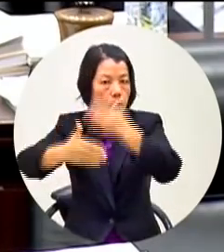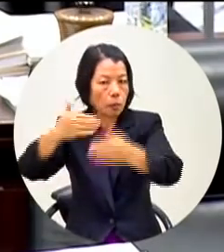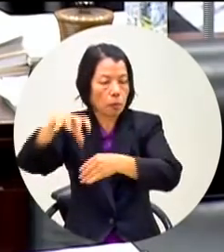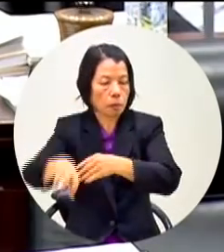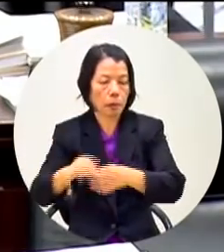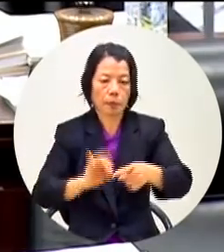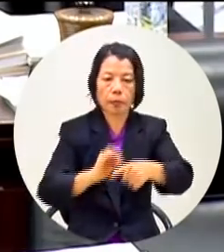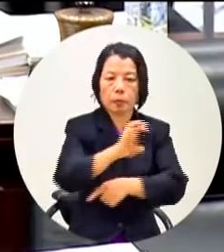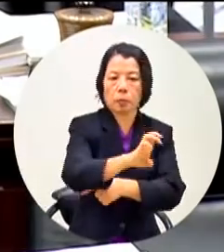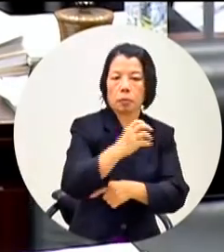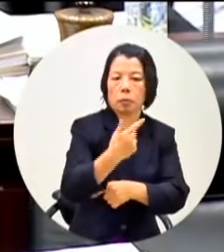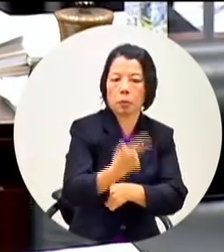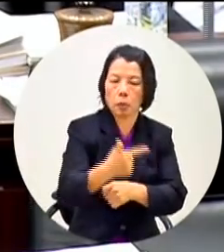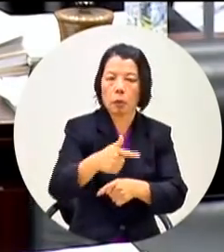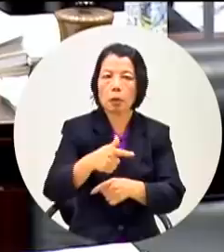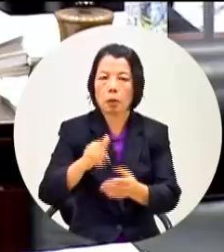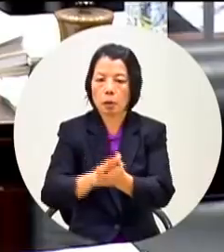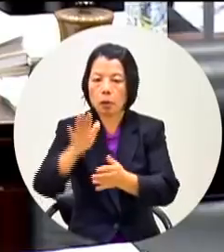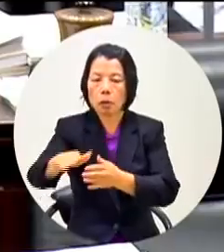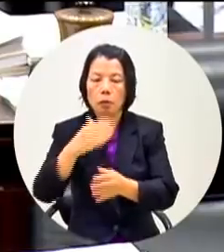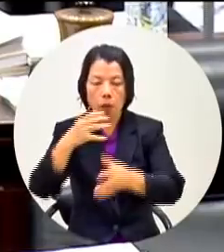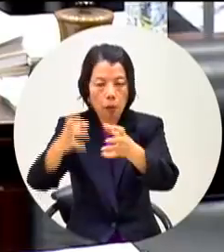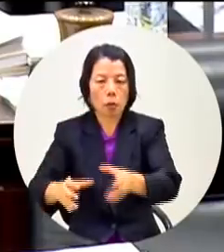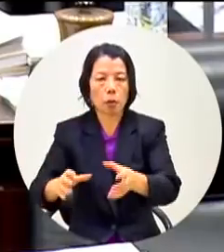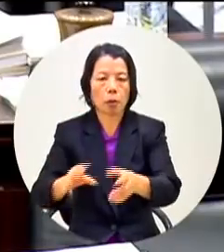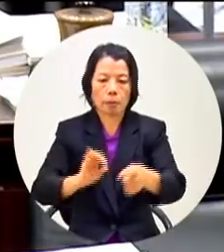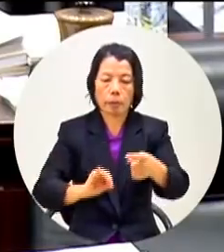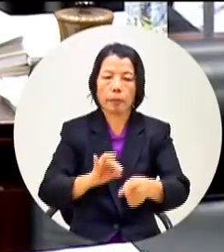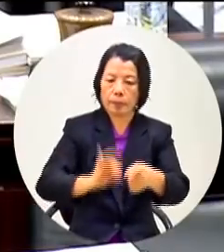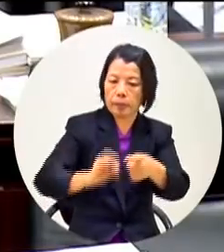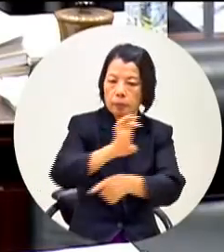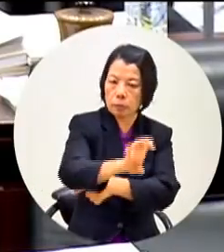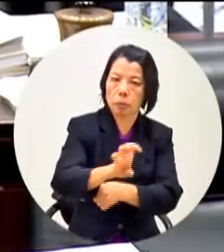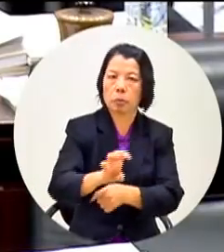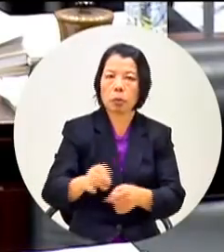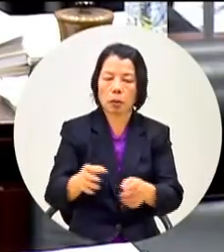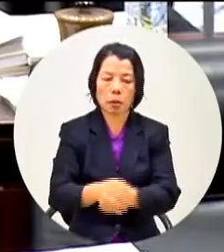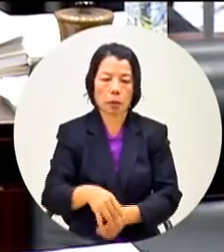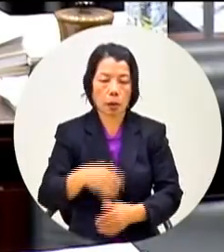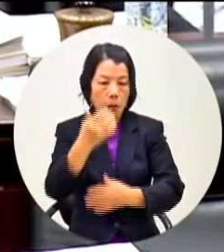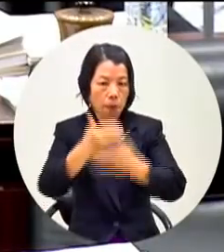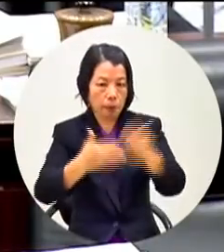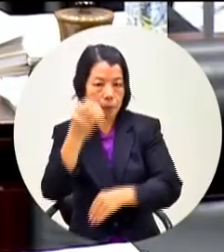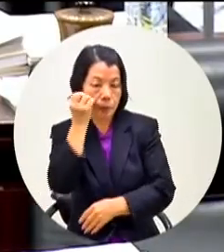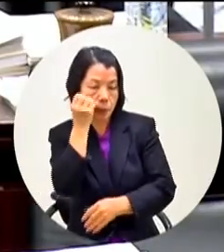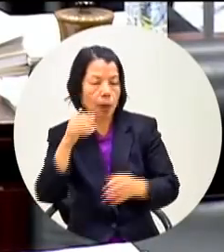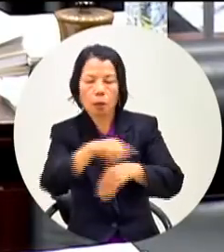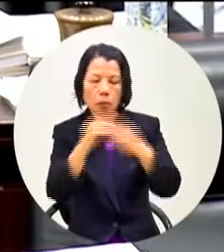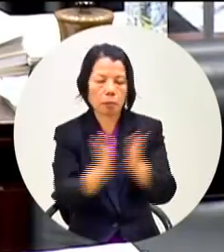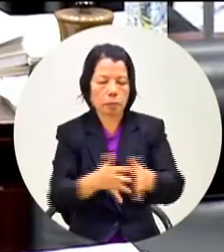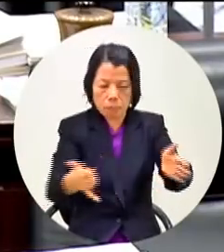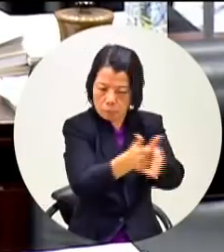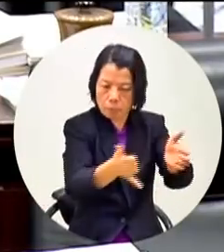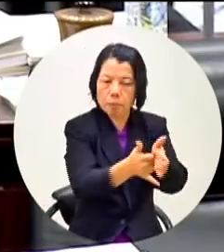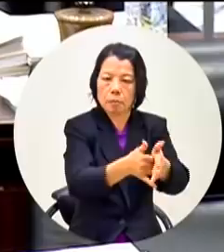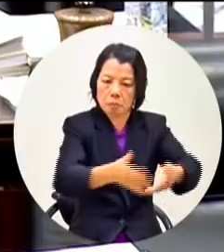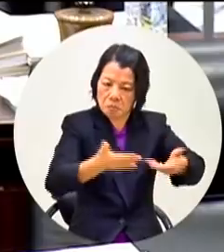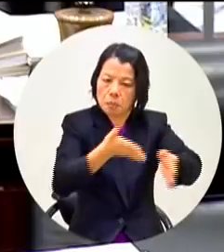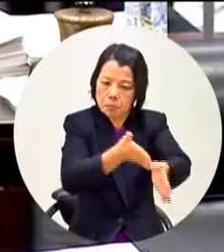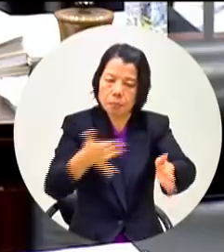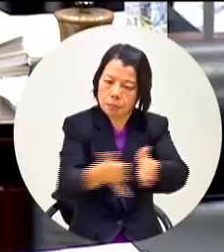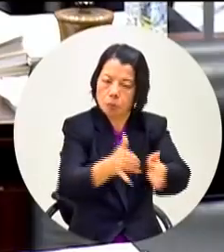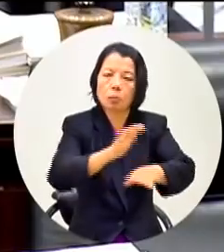院，他说有40%的来看电影的人会做大众运输。所以包括交通局、包括捷运局，二阶路线在他们看之前，看来是很市定没办法好，没办